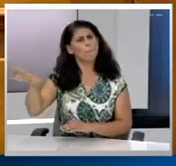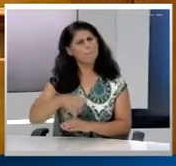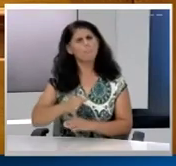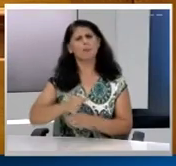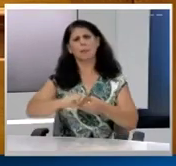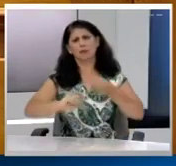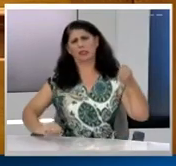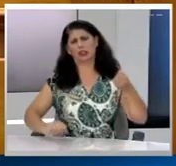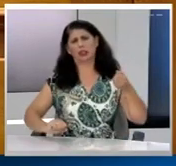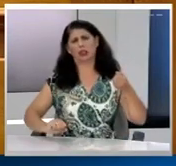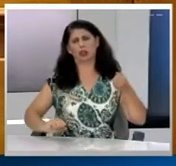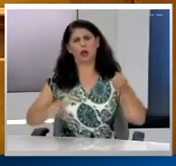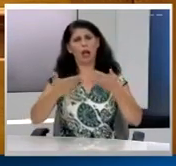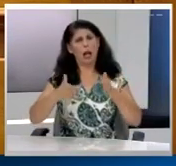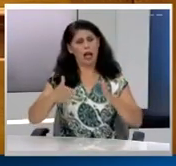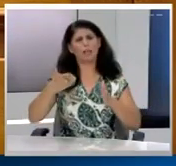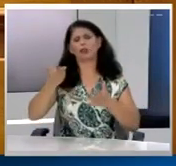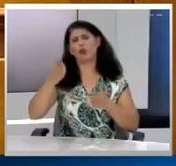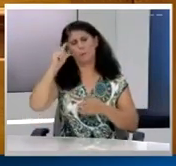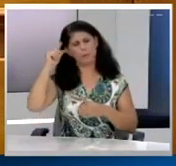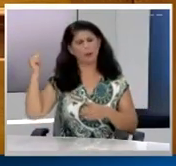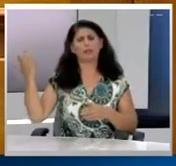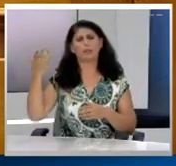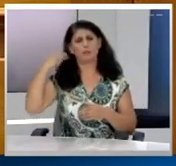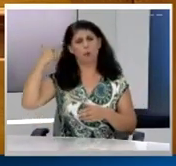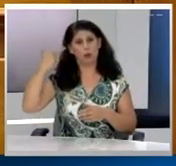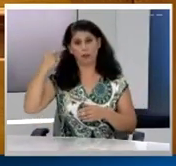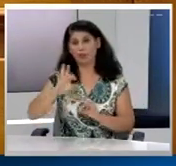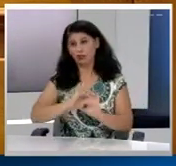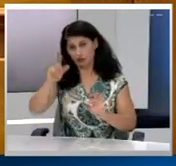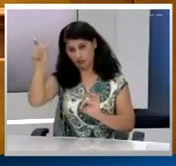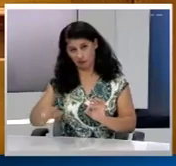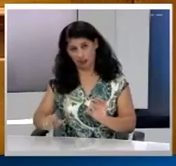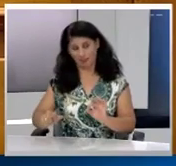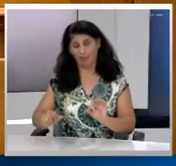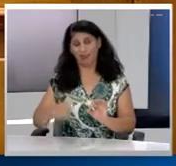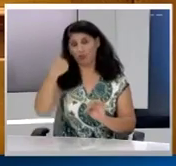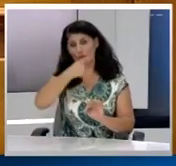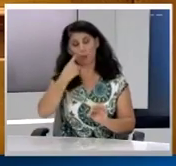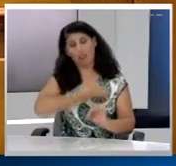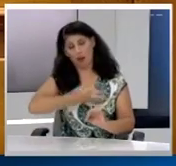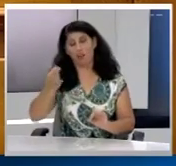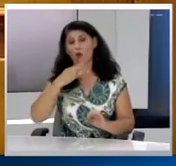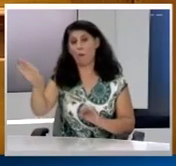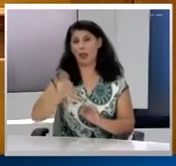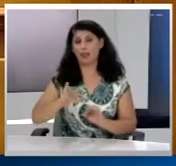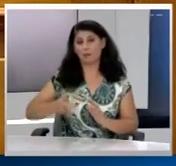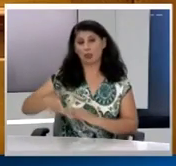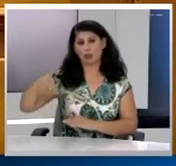Μάλιστα. Δεν ξέρω αν είναι άριστο, σίγουρα θα είναι άριστος για να τον επιλέξει ο κ. Μητσοτάκης. Εν τούτης όμως, το πτυχίο